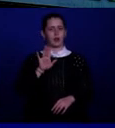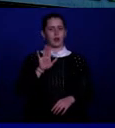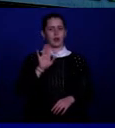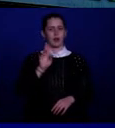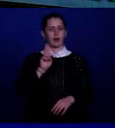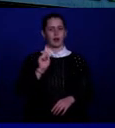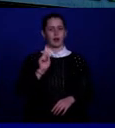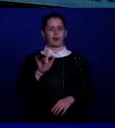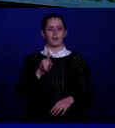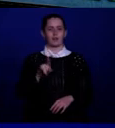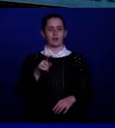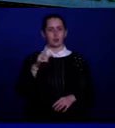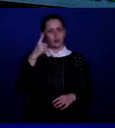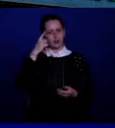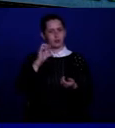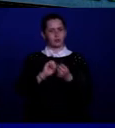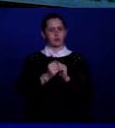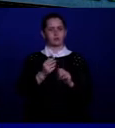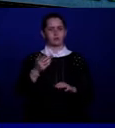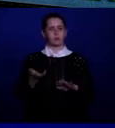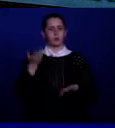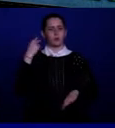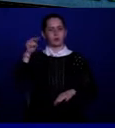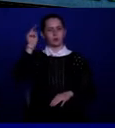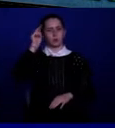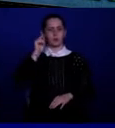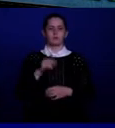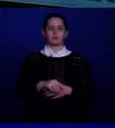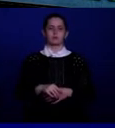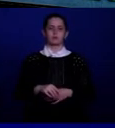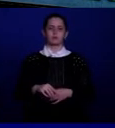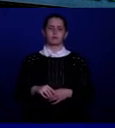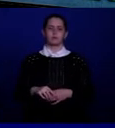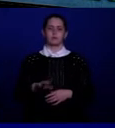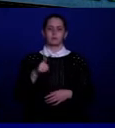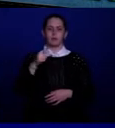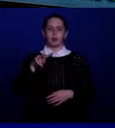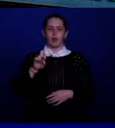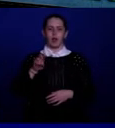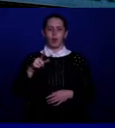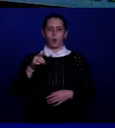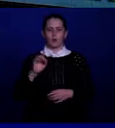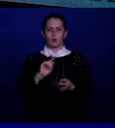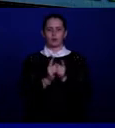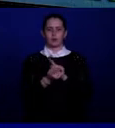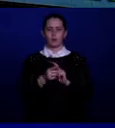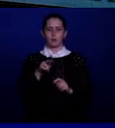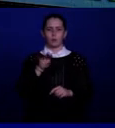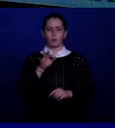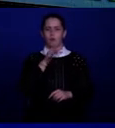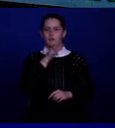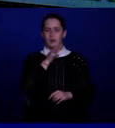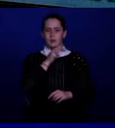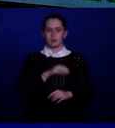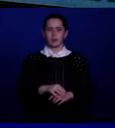усвоили пройденный материал. Что вы знаете о глаголе? Глаголы изменяются по временам.